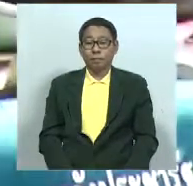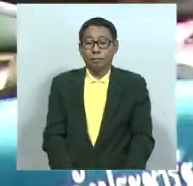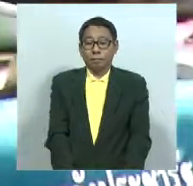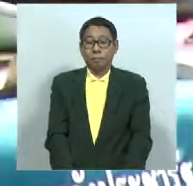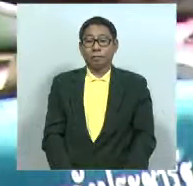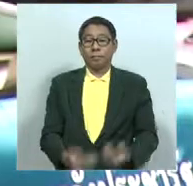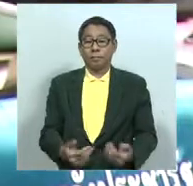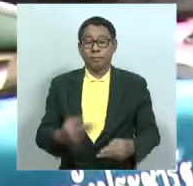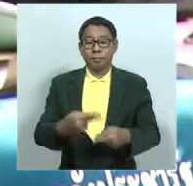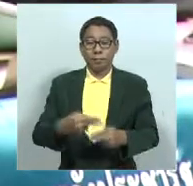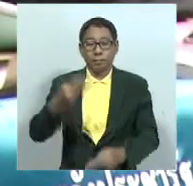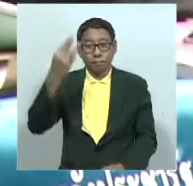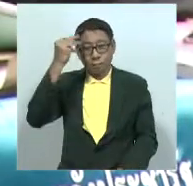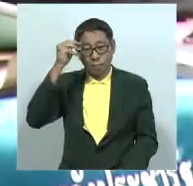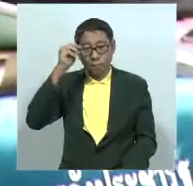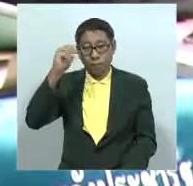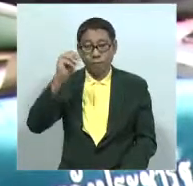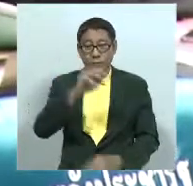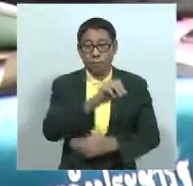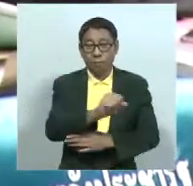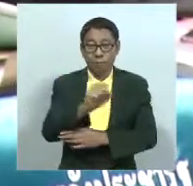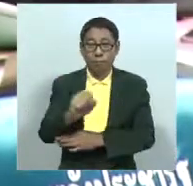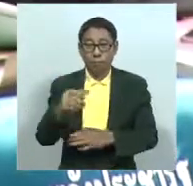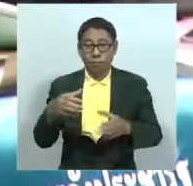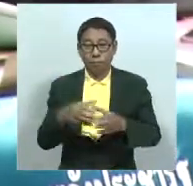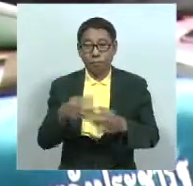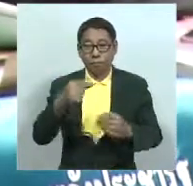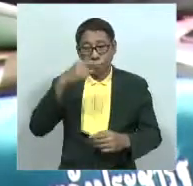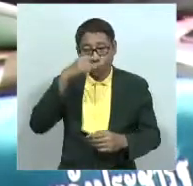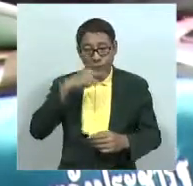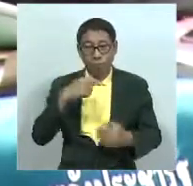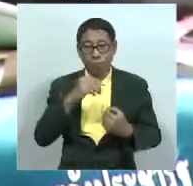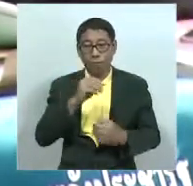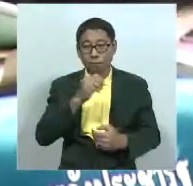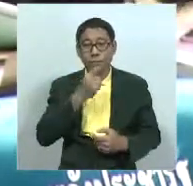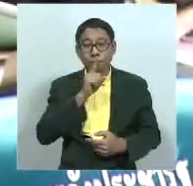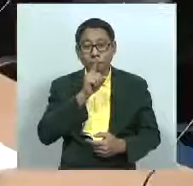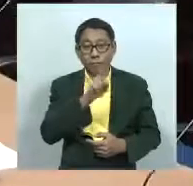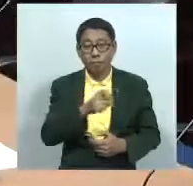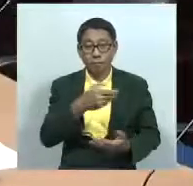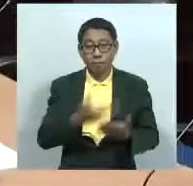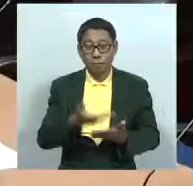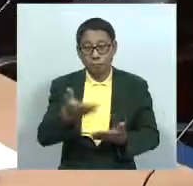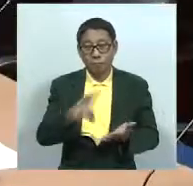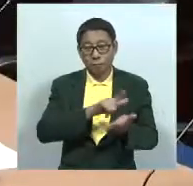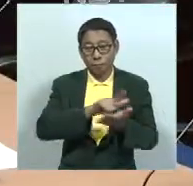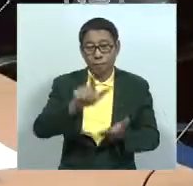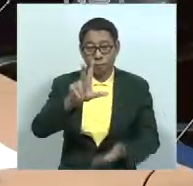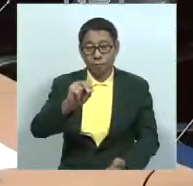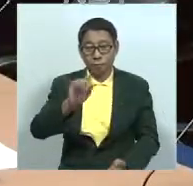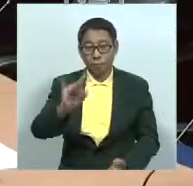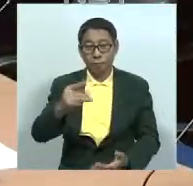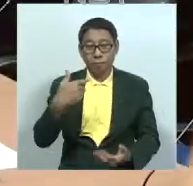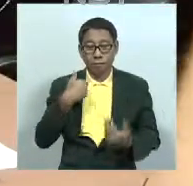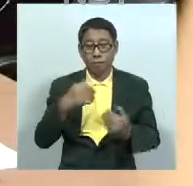นอกจากนี้ค่ะนายมงคลกิจสุขสินทรานนท์ส.ส.บัญชีรายชื่อพรรคไทยศรีวิไลก็ตั้งกระทู้เรื่องการจัดซื้อเครื่องบิน38ลำวงเ